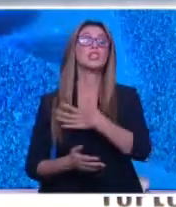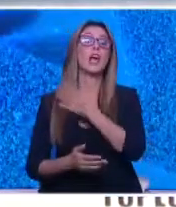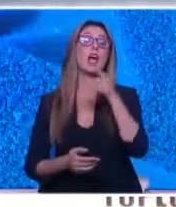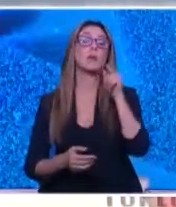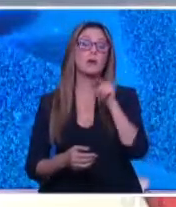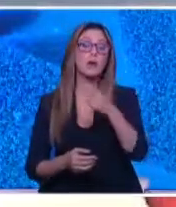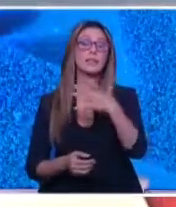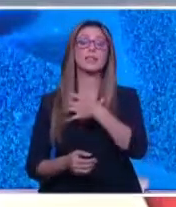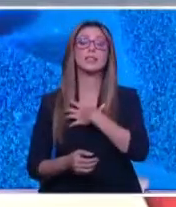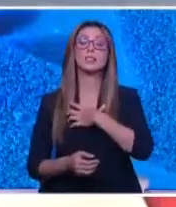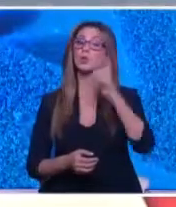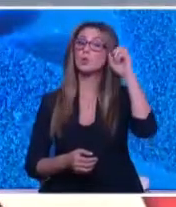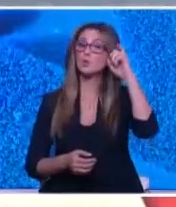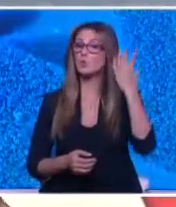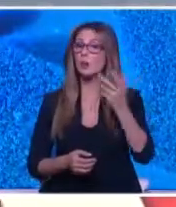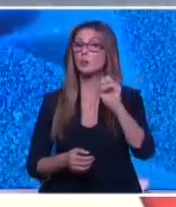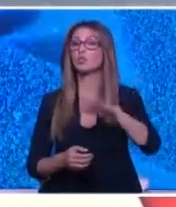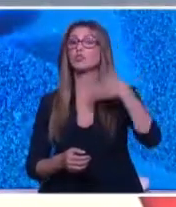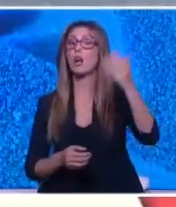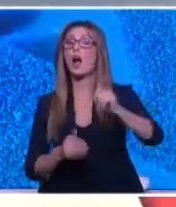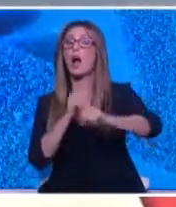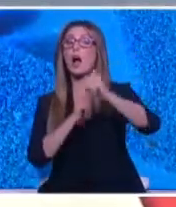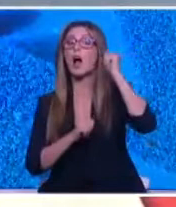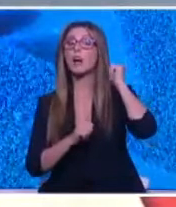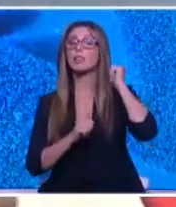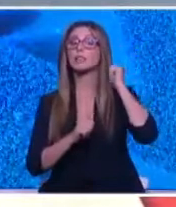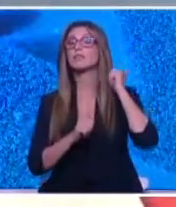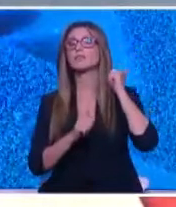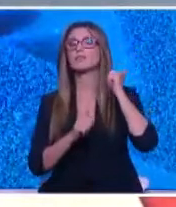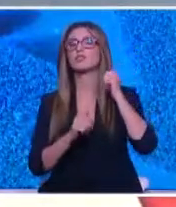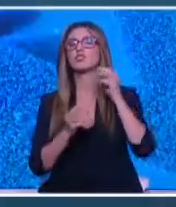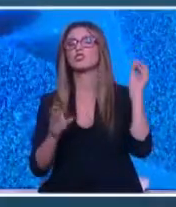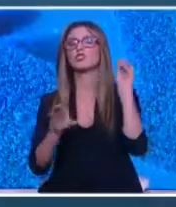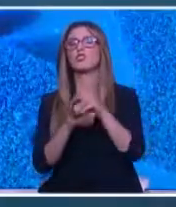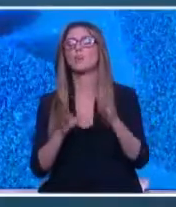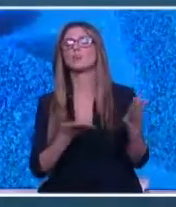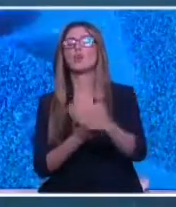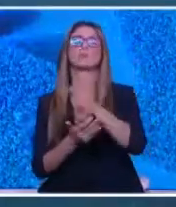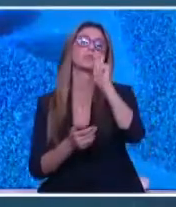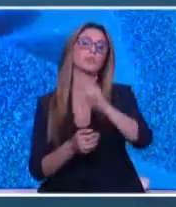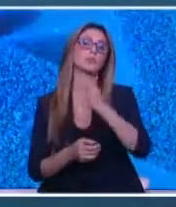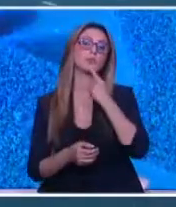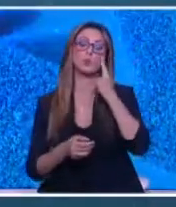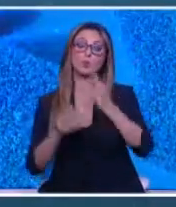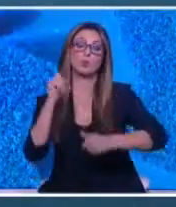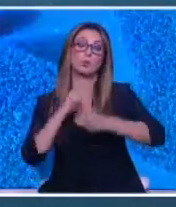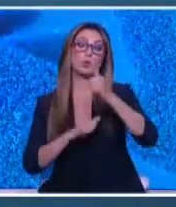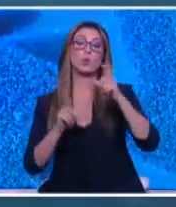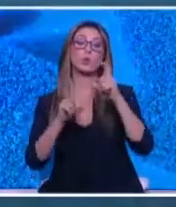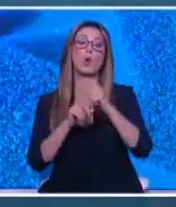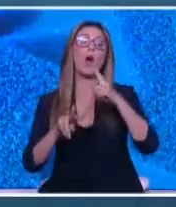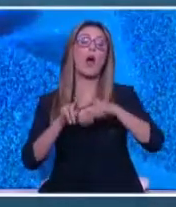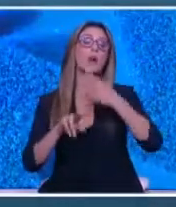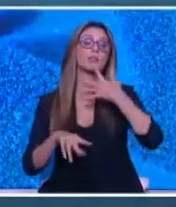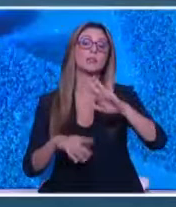şürekası bundan sonra arkadan nal toplayacaklar, nal! Cumhurbaşkanı, Doğu Akdeniz'de mesaiye